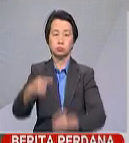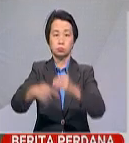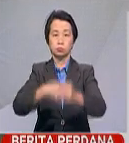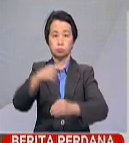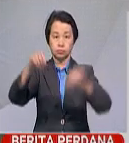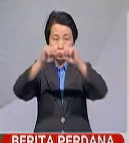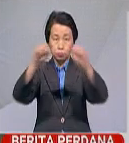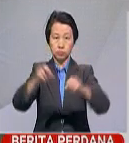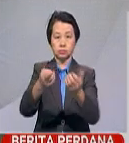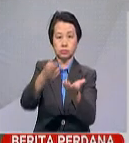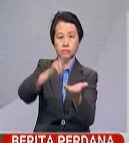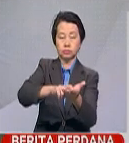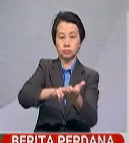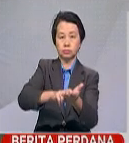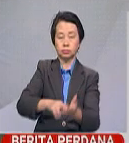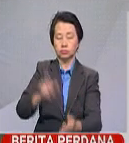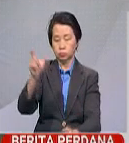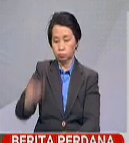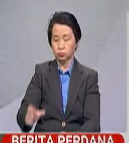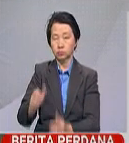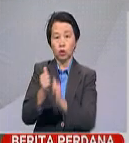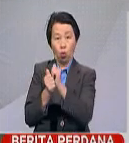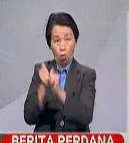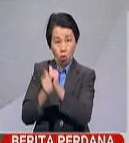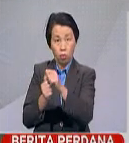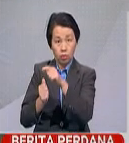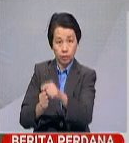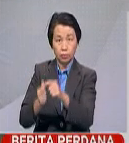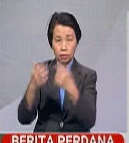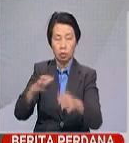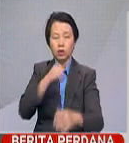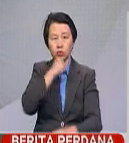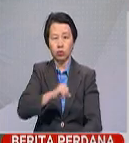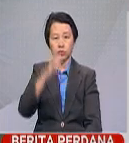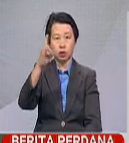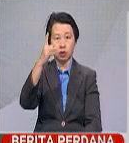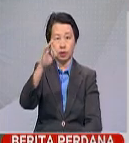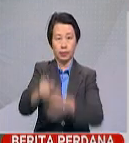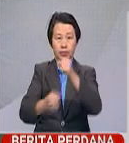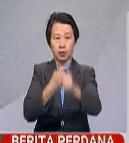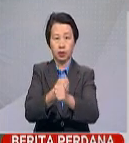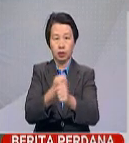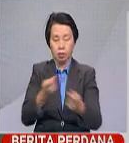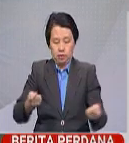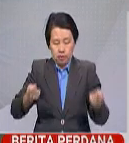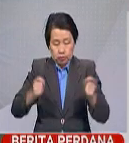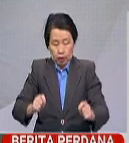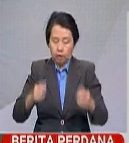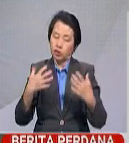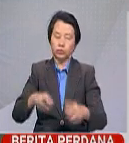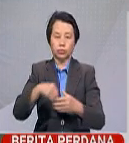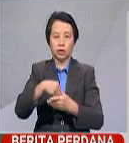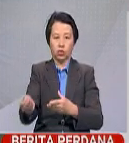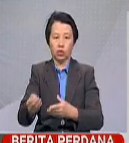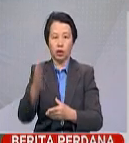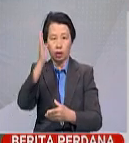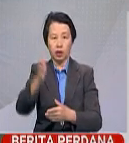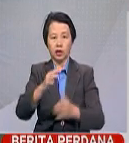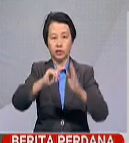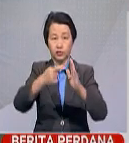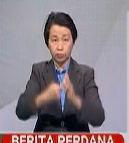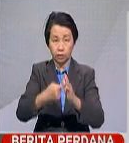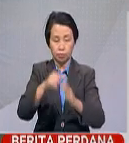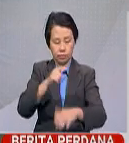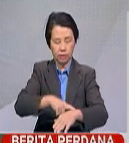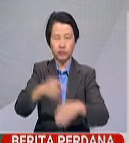Mengenai sistem pendaftaran pengundi automatik bagi mereka yang telah berumur 18 tahun, tender telah dikeluarkan dan akan